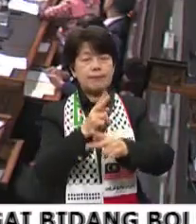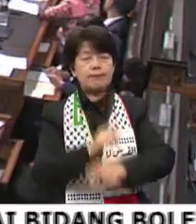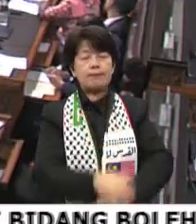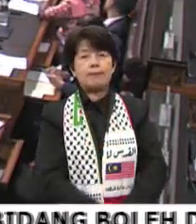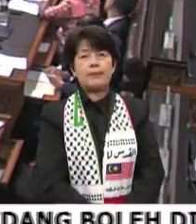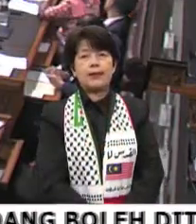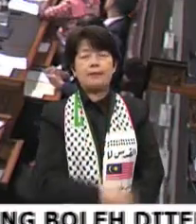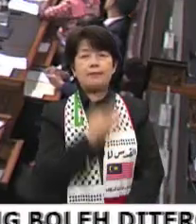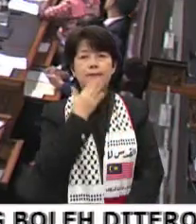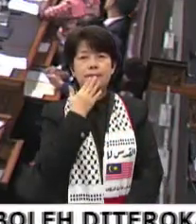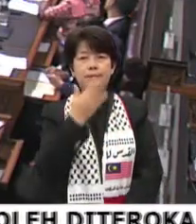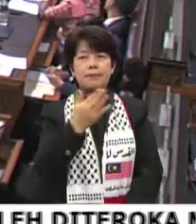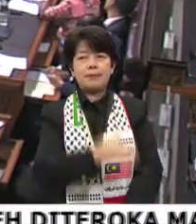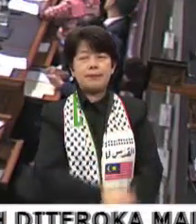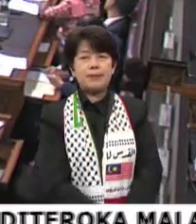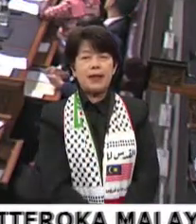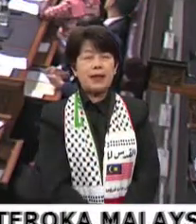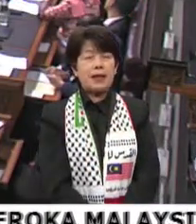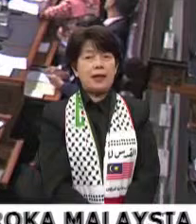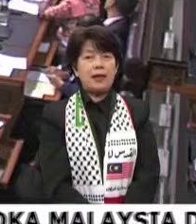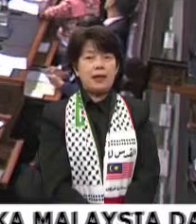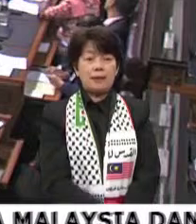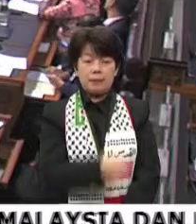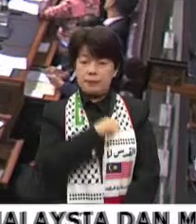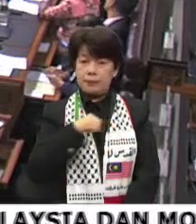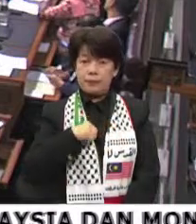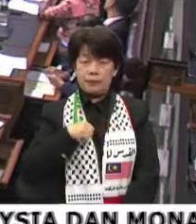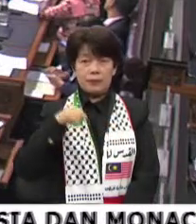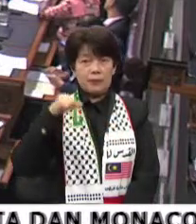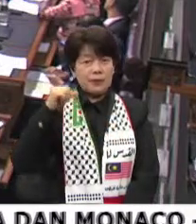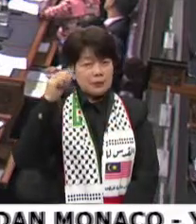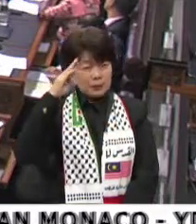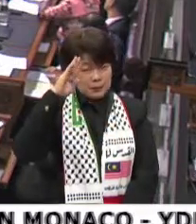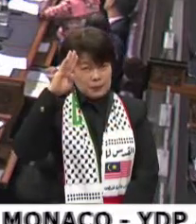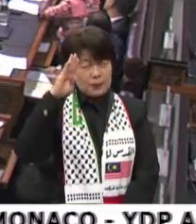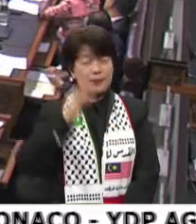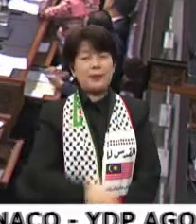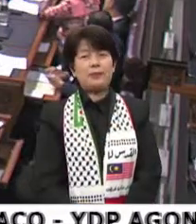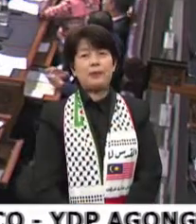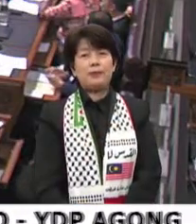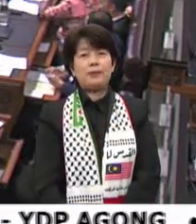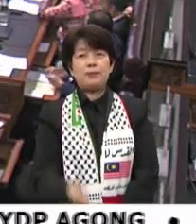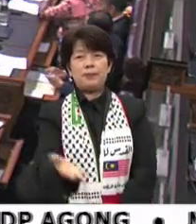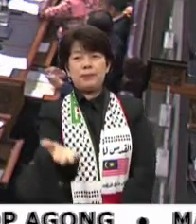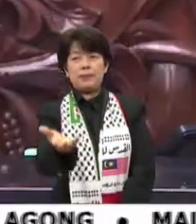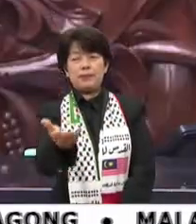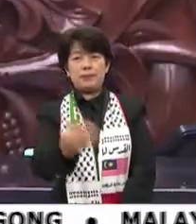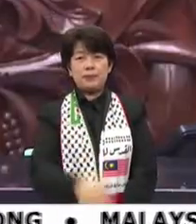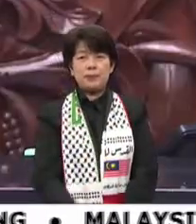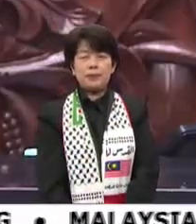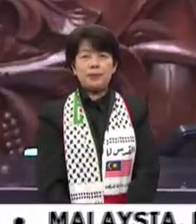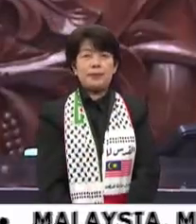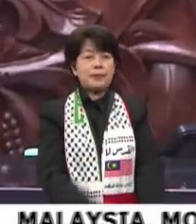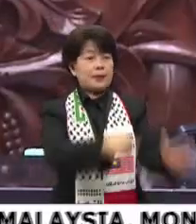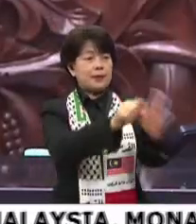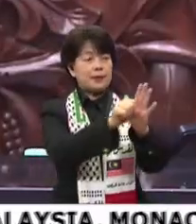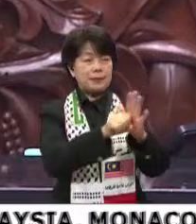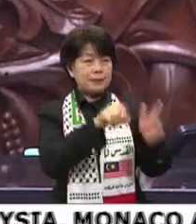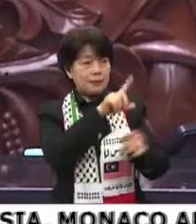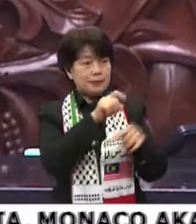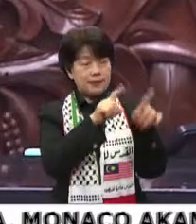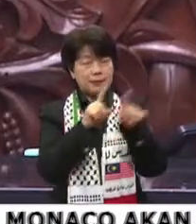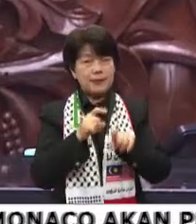tambahan ahli-ahli yang berhormat yang berhormat ahli yang berhormat selesai sesi pertanyaan pertanyaan bagi